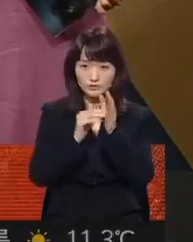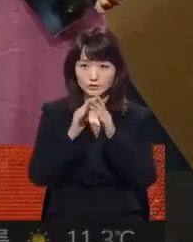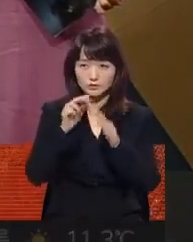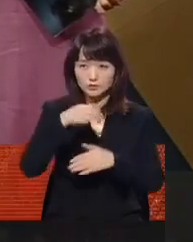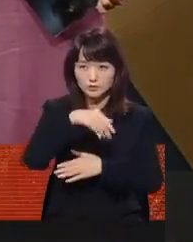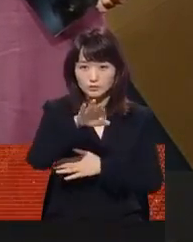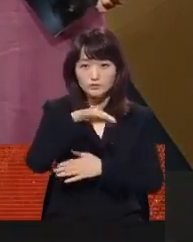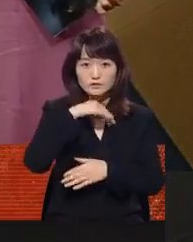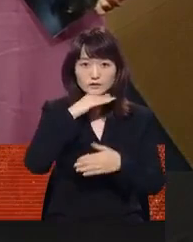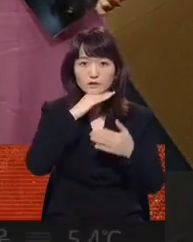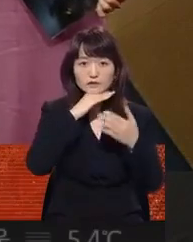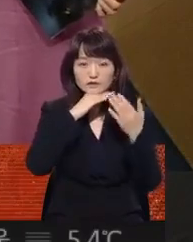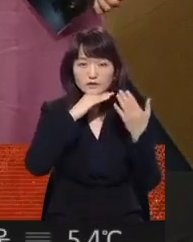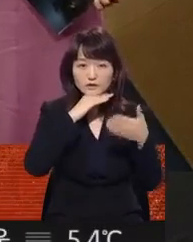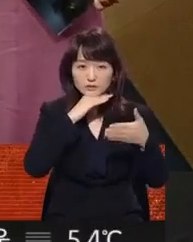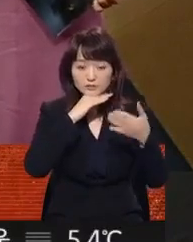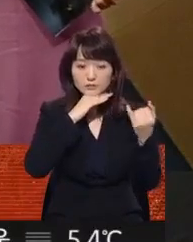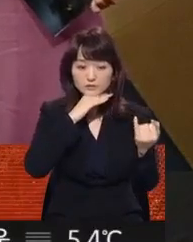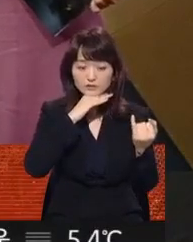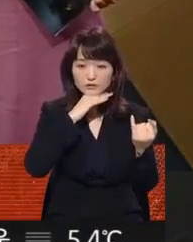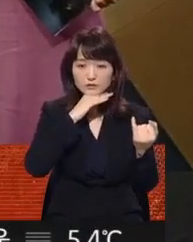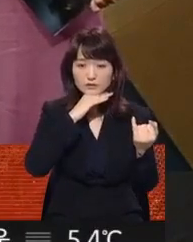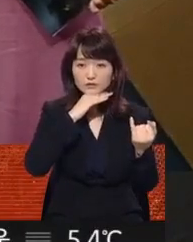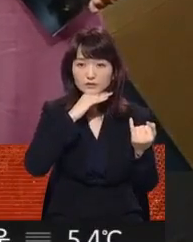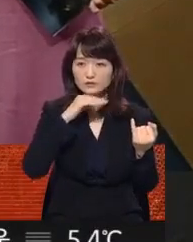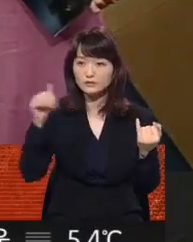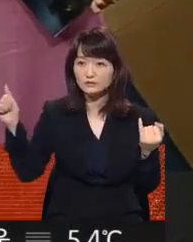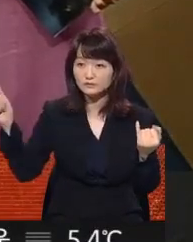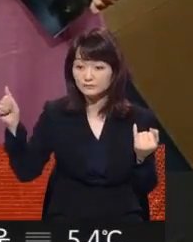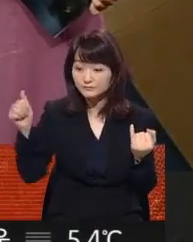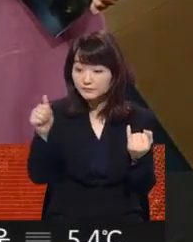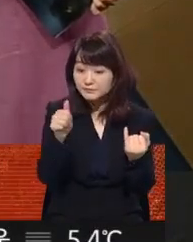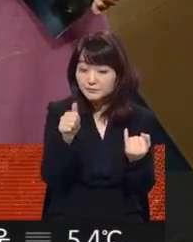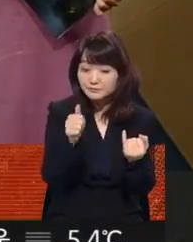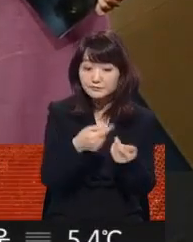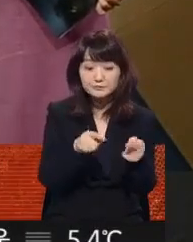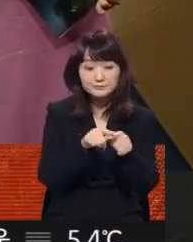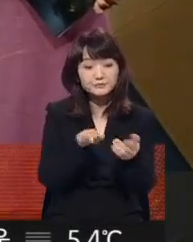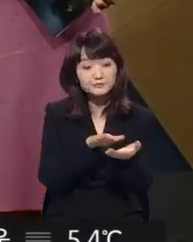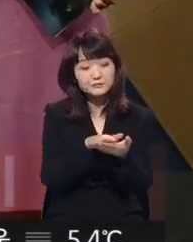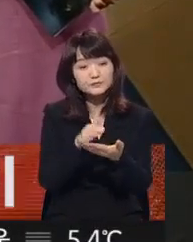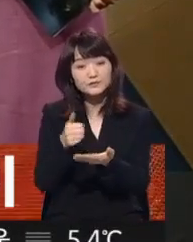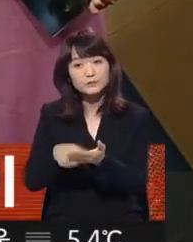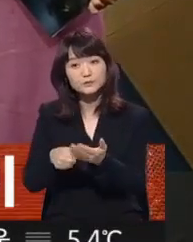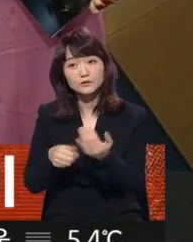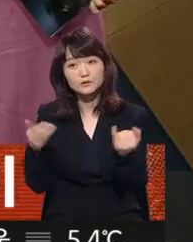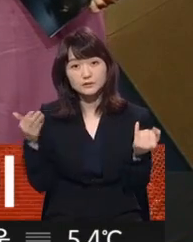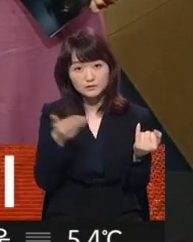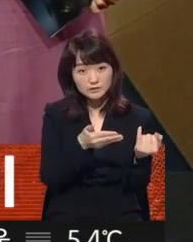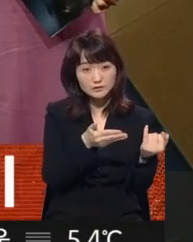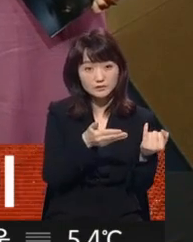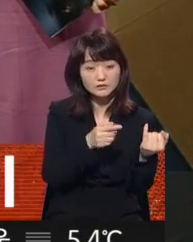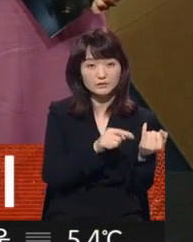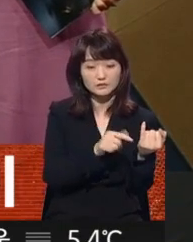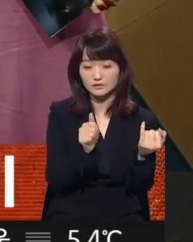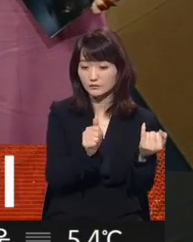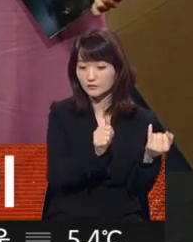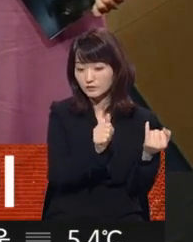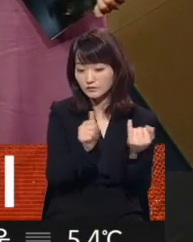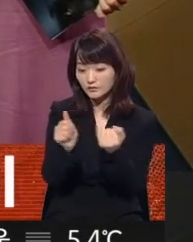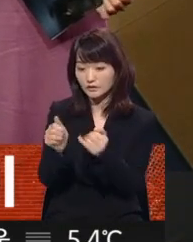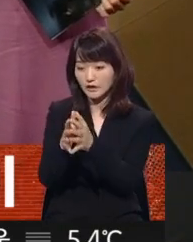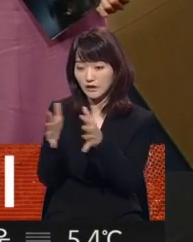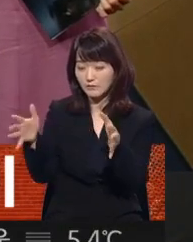남학생이 다가옵니다 그는 같이 놀자며 장난감을 건넸고 아이는 남학생을 따라 아파트 옥상으로